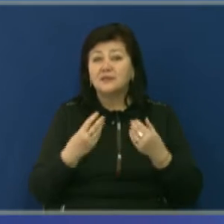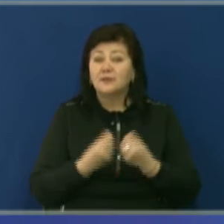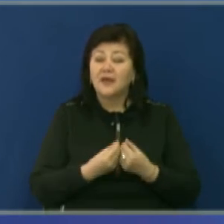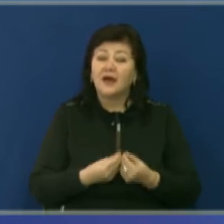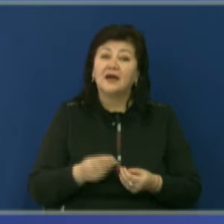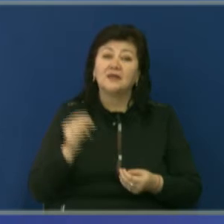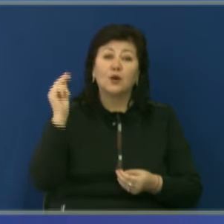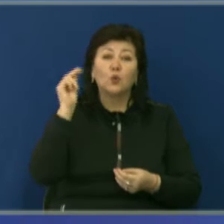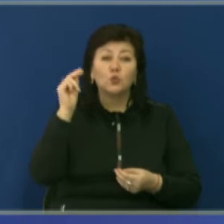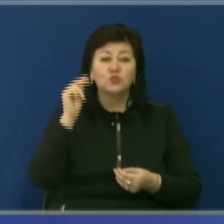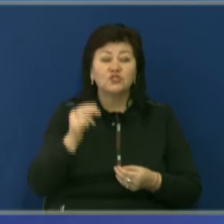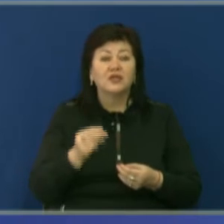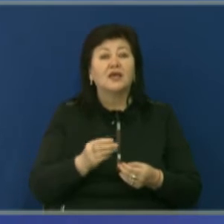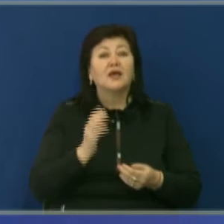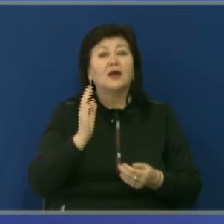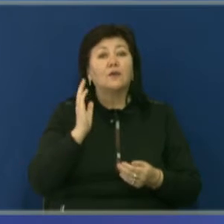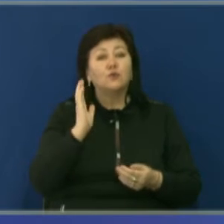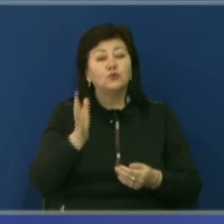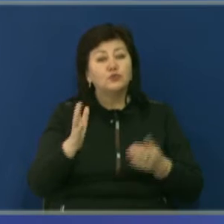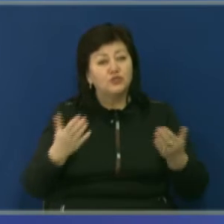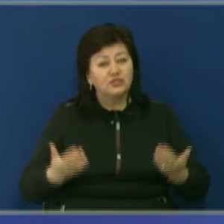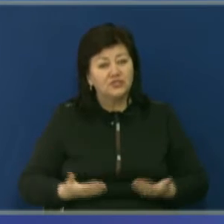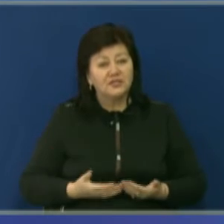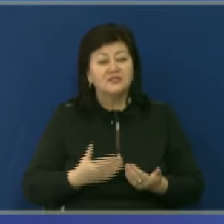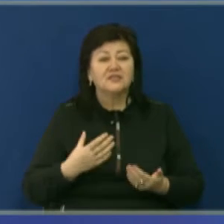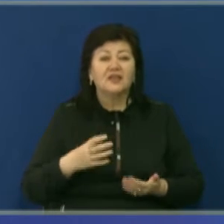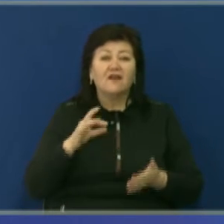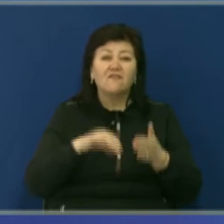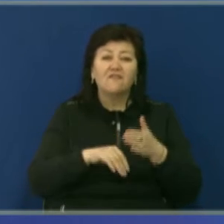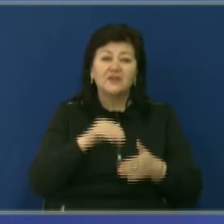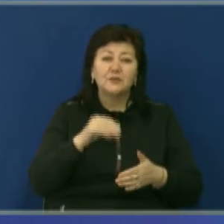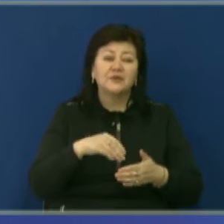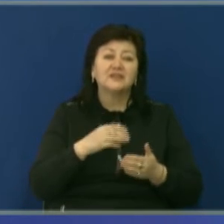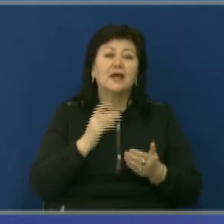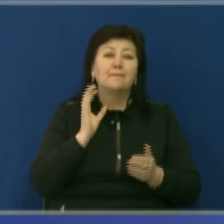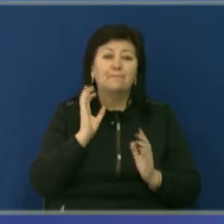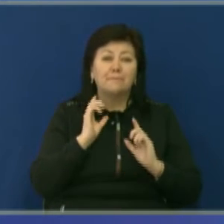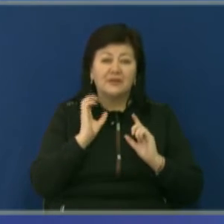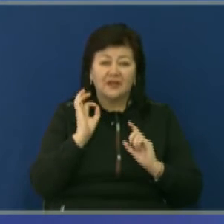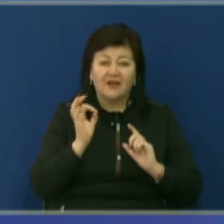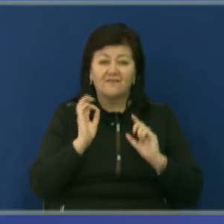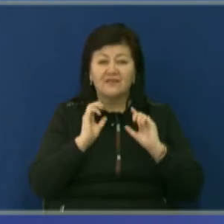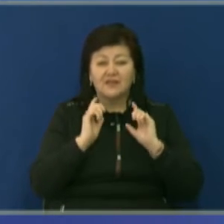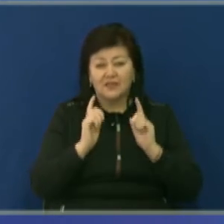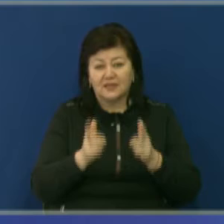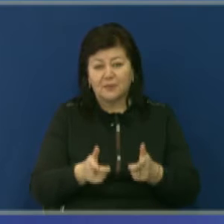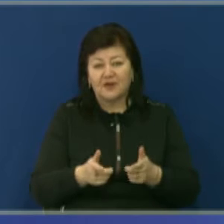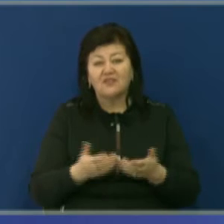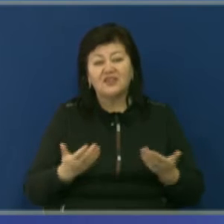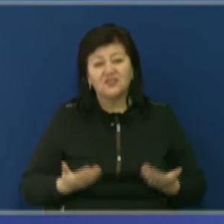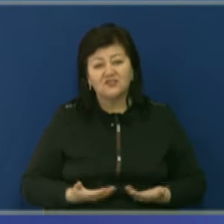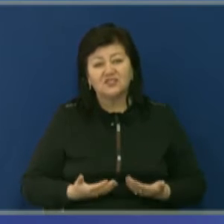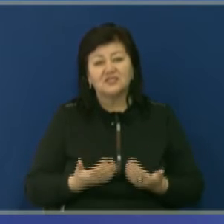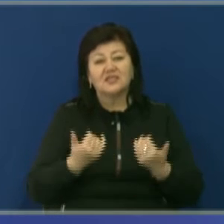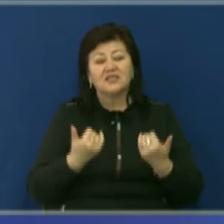құндылықтарды дәріптеп тұлға болып қалыптасуына, және қоғамда өз орнын дұрыс таңдауға көмектеседі. Сол себепті тәуелсіздік алғаннан бері отбасы